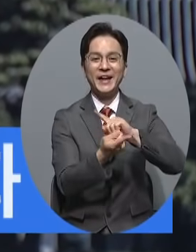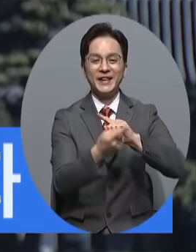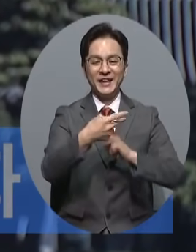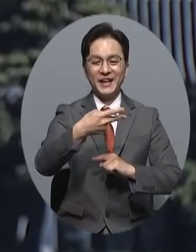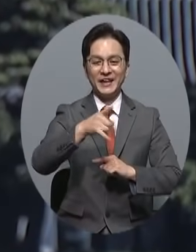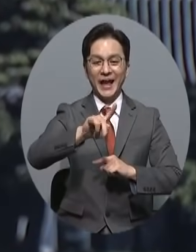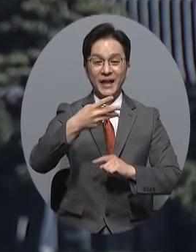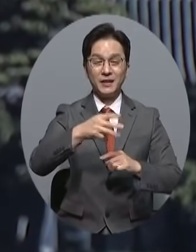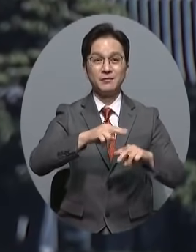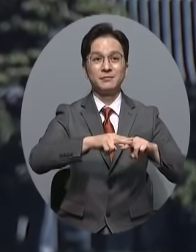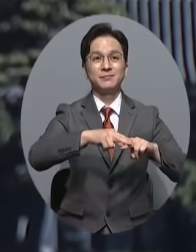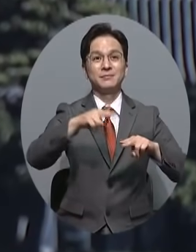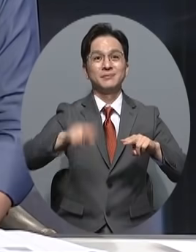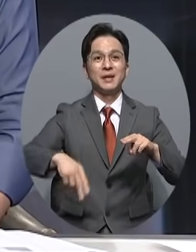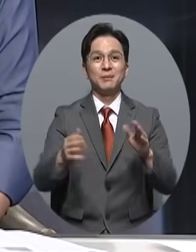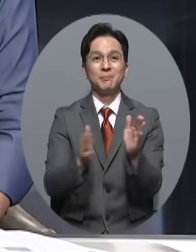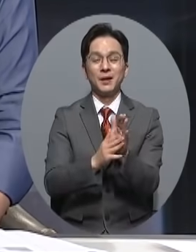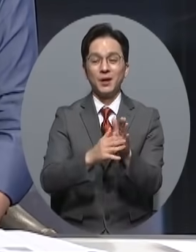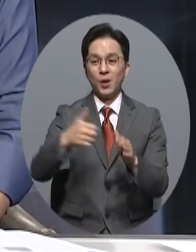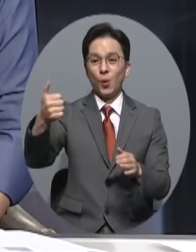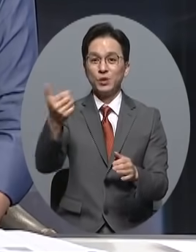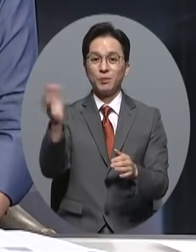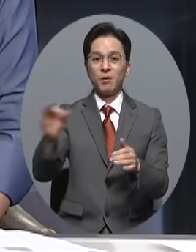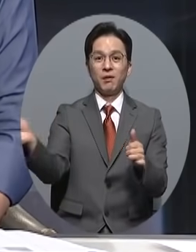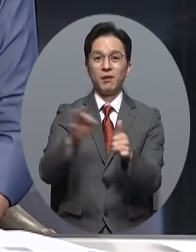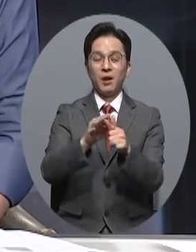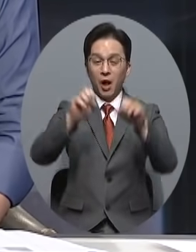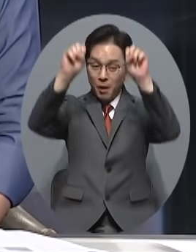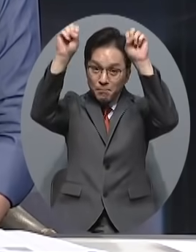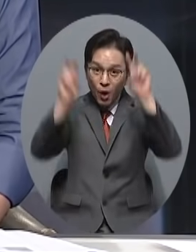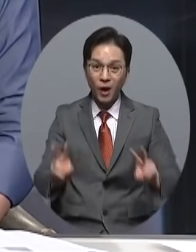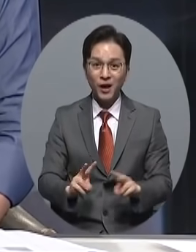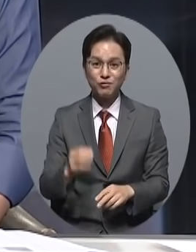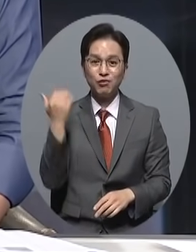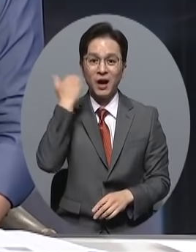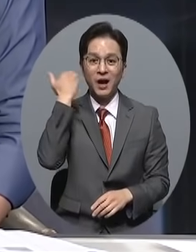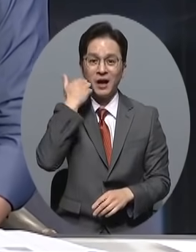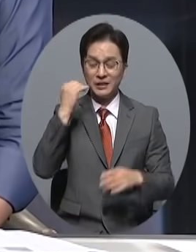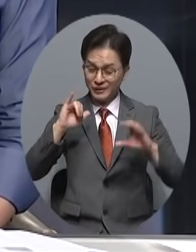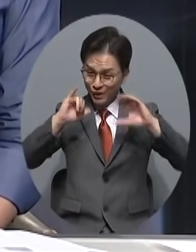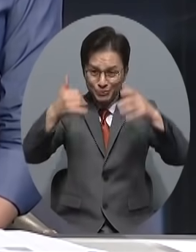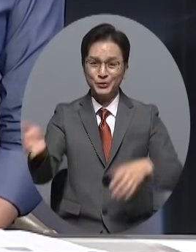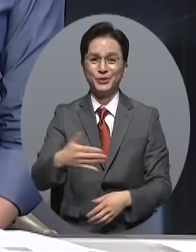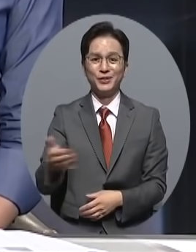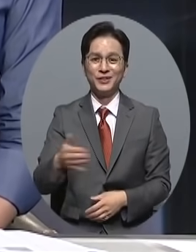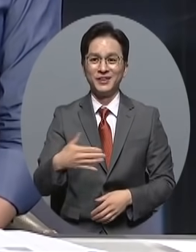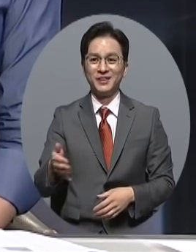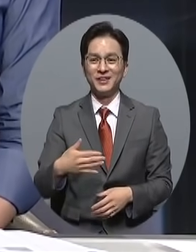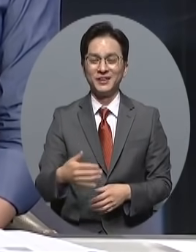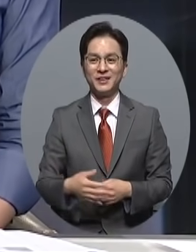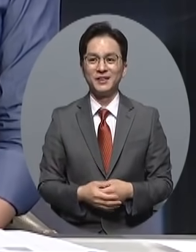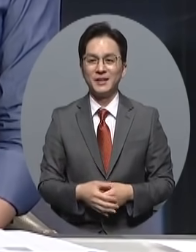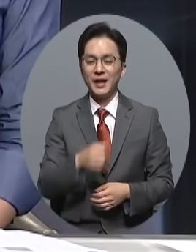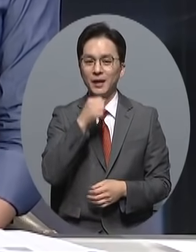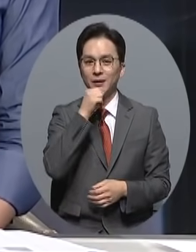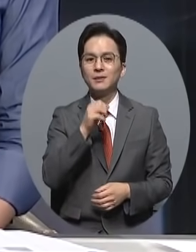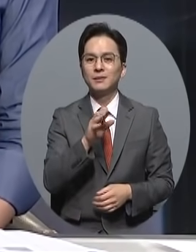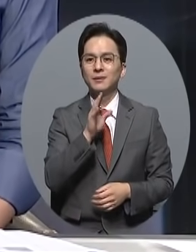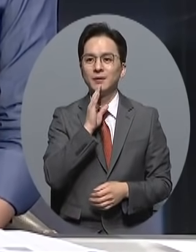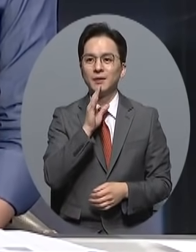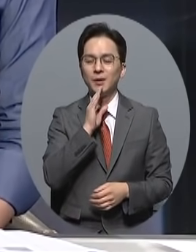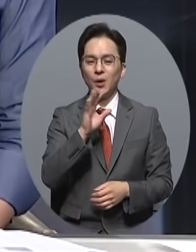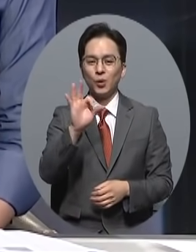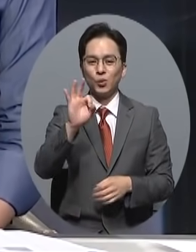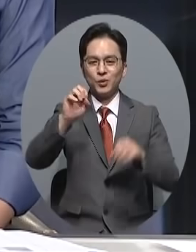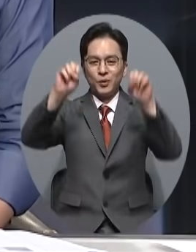뭐 돈벼락이란 말씀을 하셨는데 친구들 사이에 그런 농담조로 하는데 그런 돈벼락을 맞았다 이런 표현을 쓸